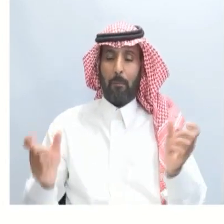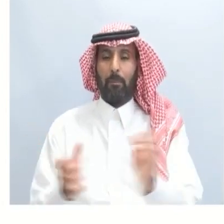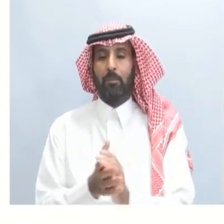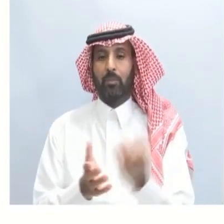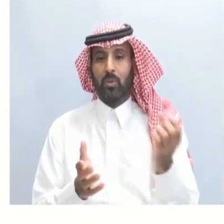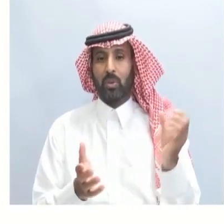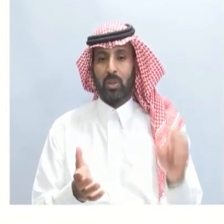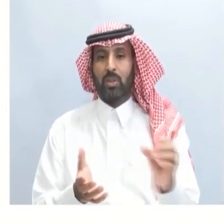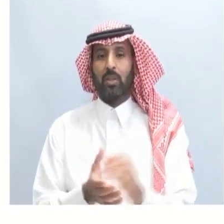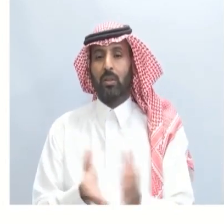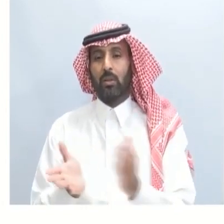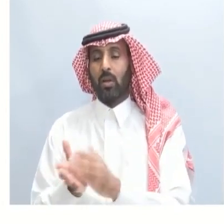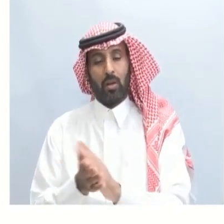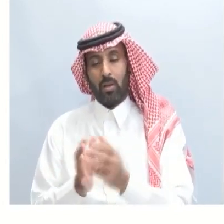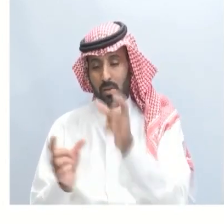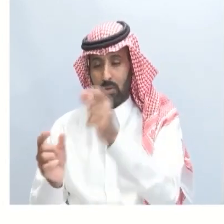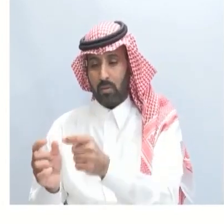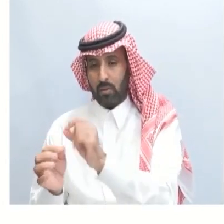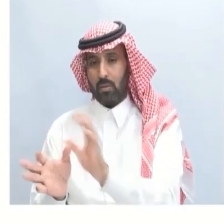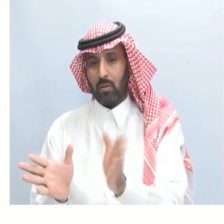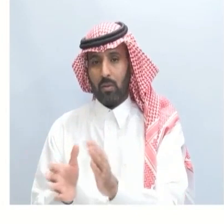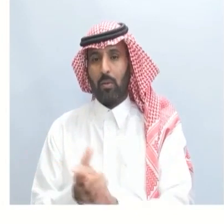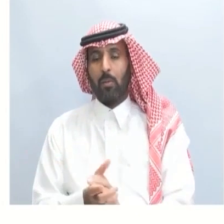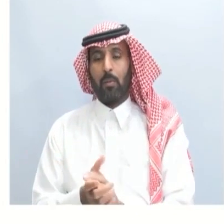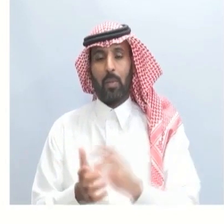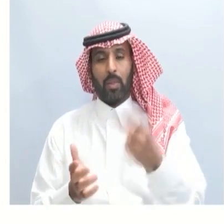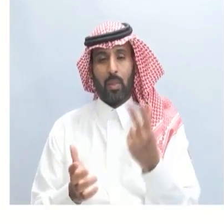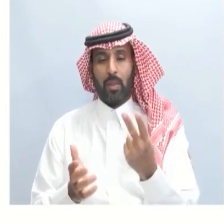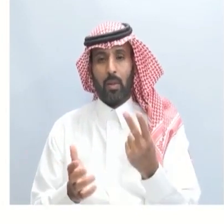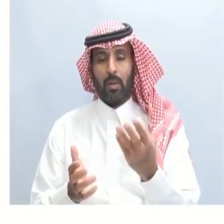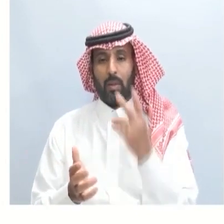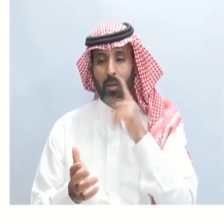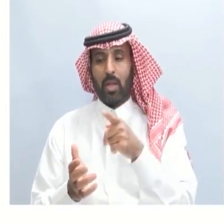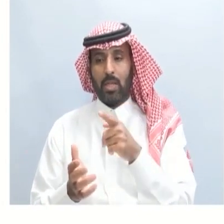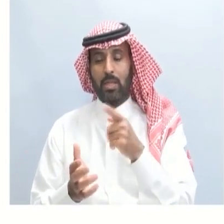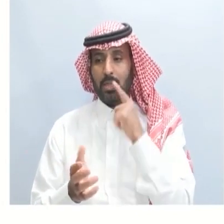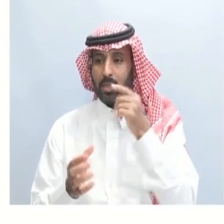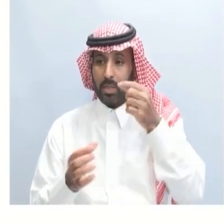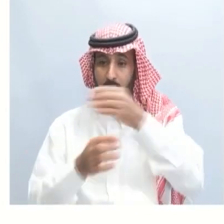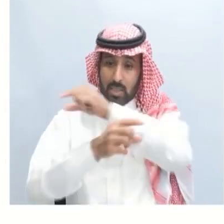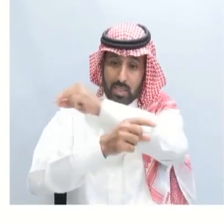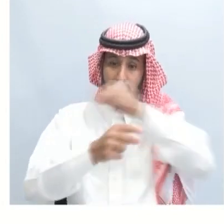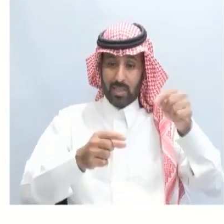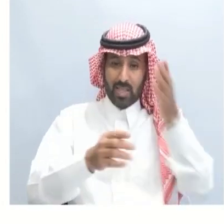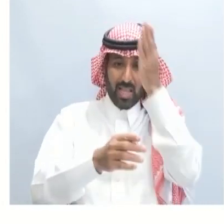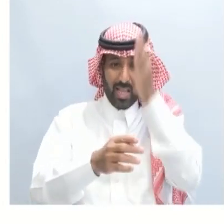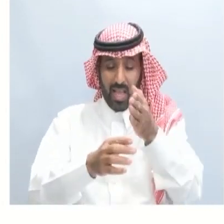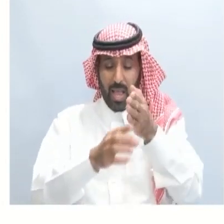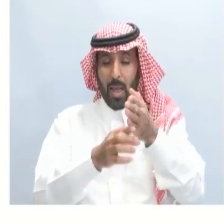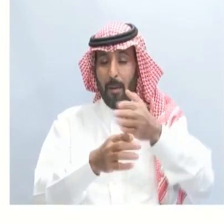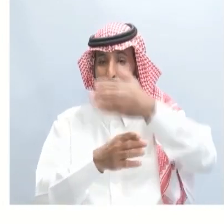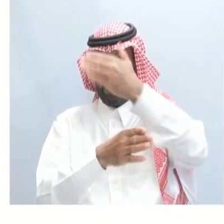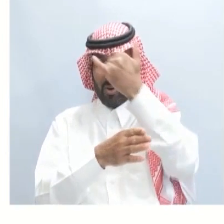الكتل ولكن نحن لدينا الكتل جاهزه اثنين علق المسطره من منتصفها على حامل